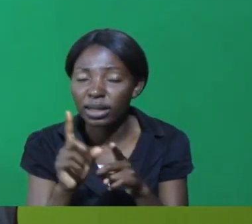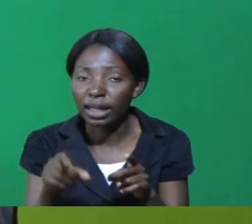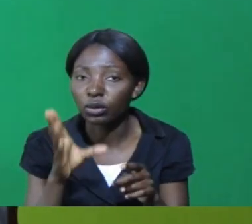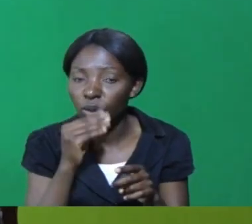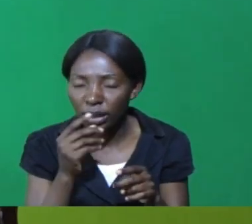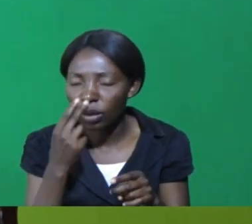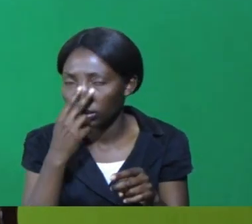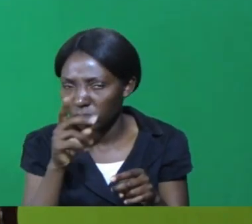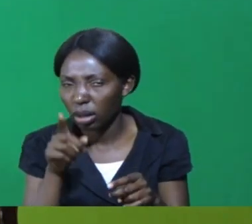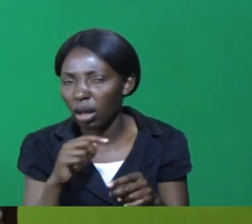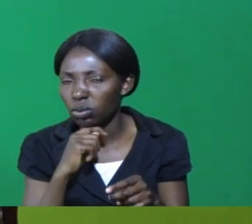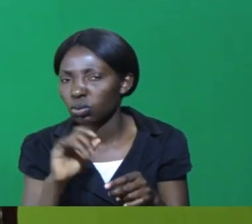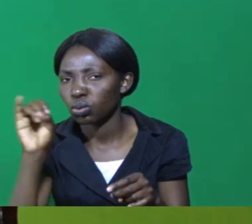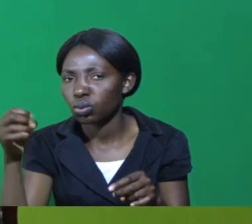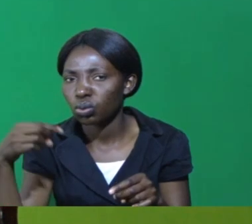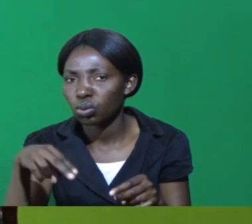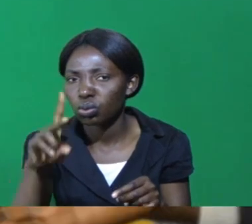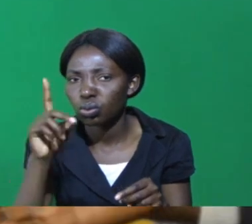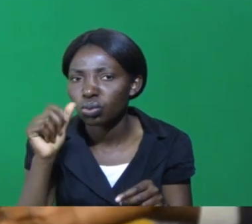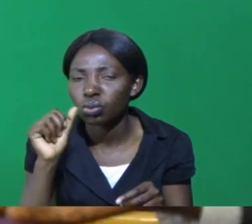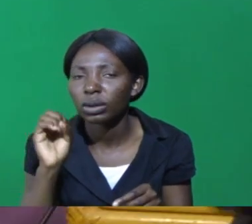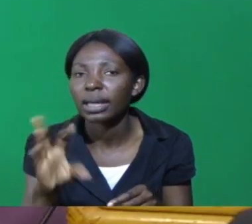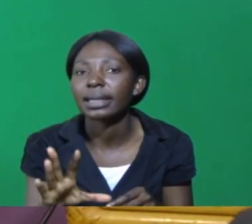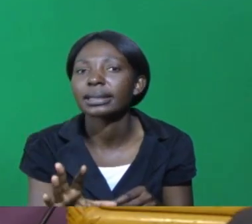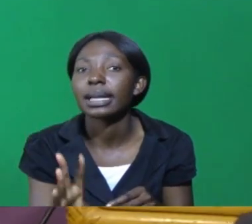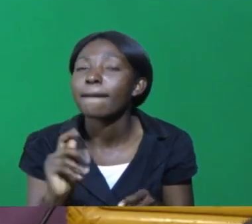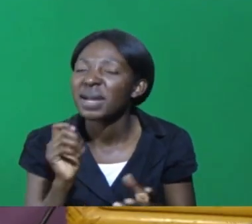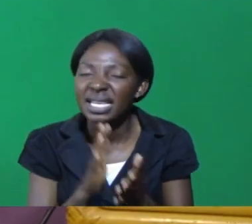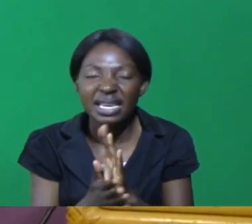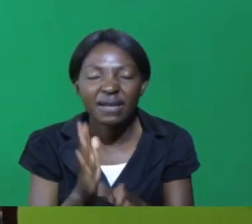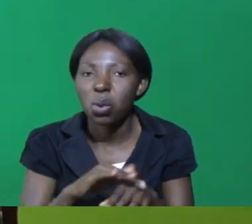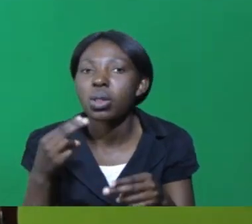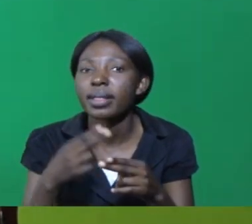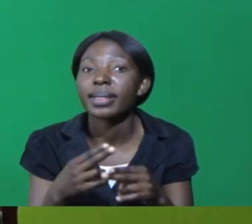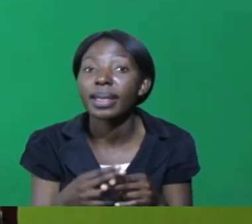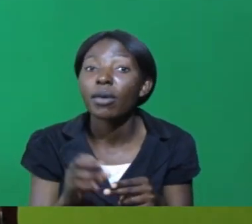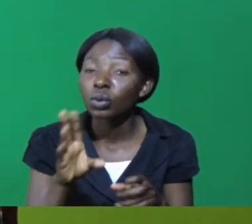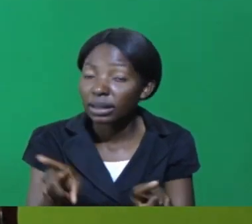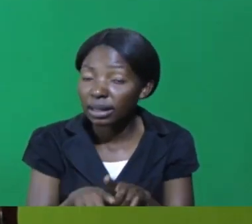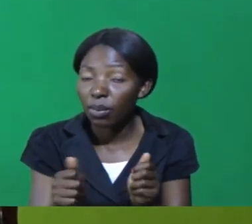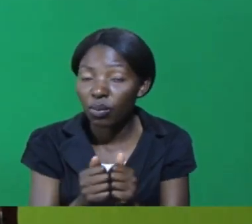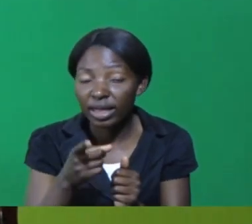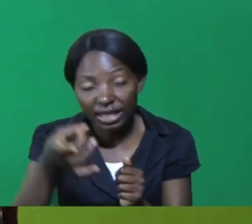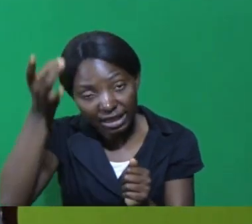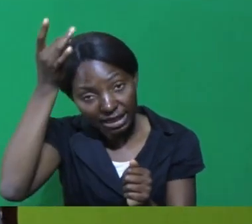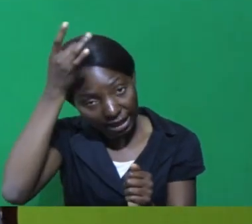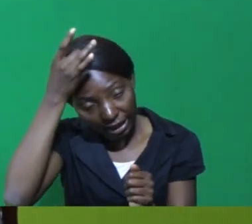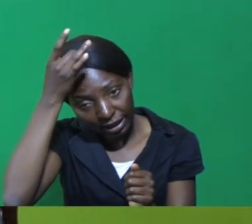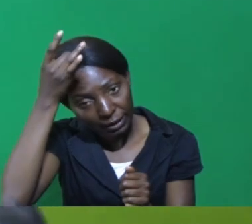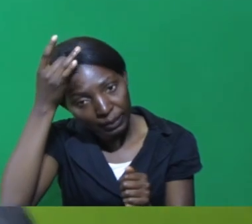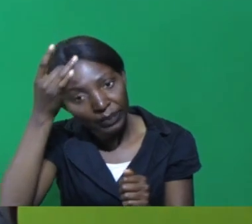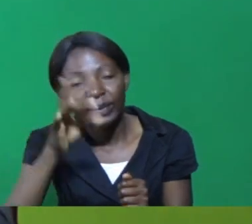vangoona kuti ndiJudhasi. Magona mufundisi. Saka opana mambo uyu. Yes. Pfungwa yandiri kuona iri kuburitswa